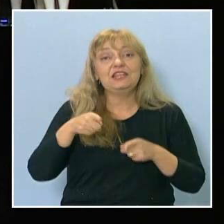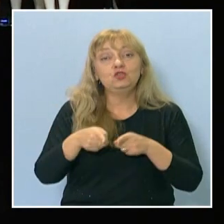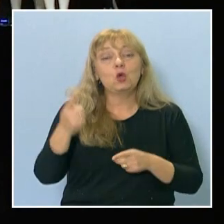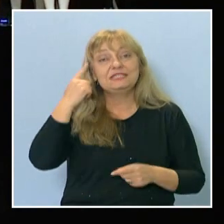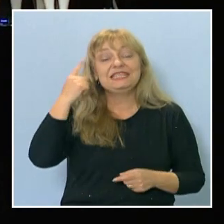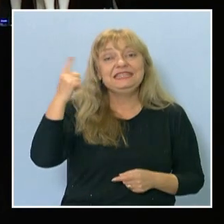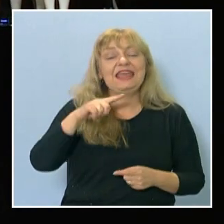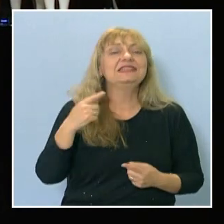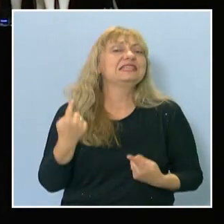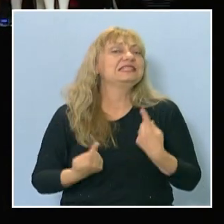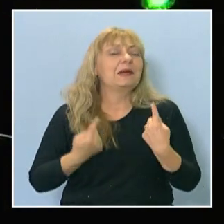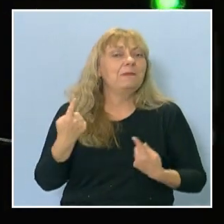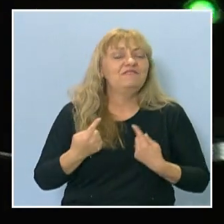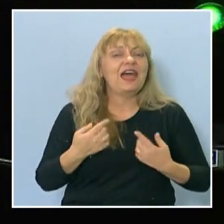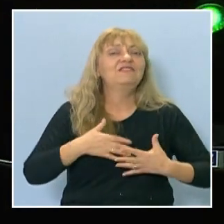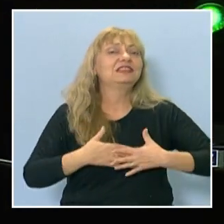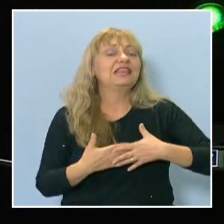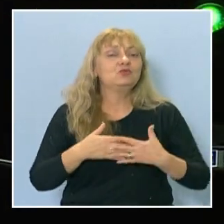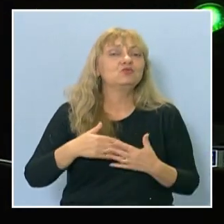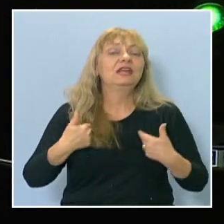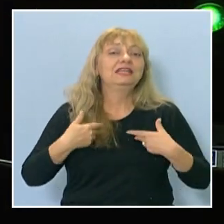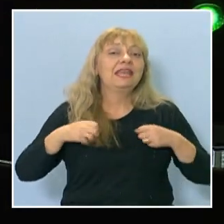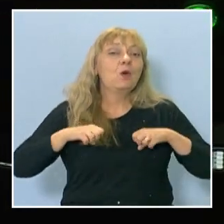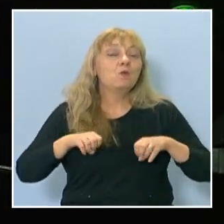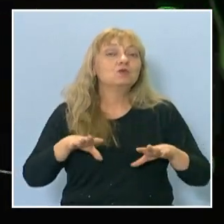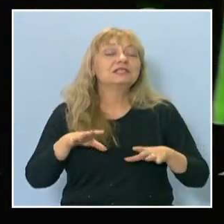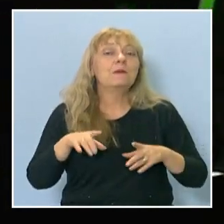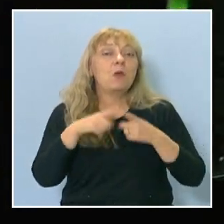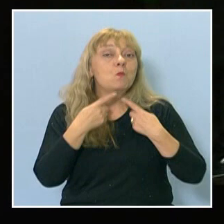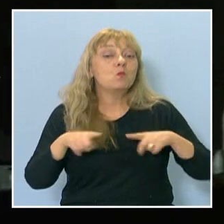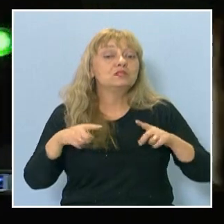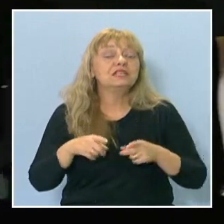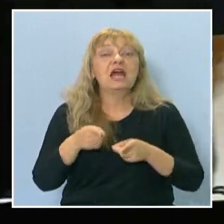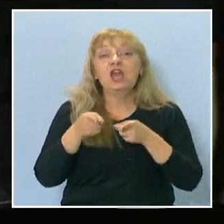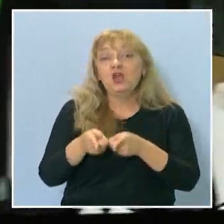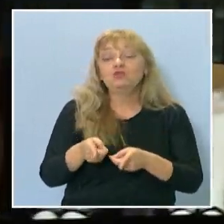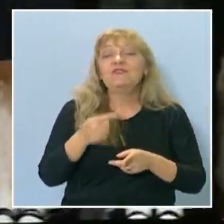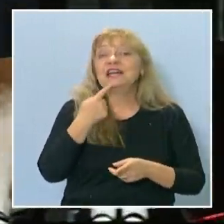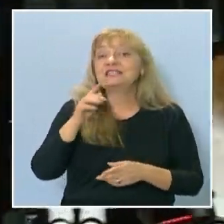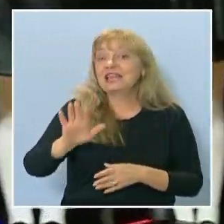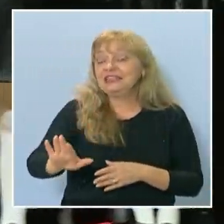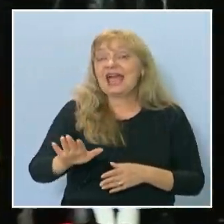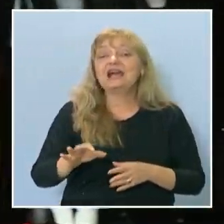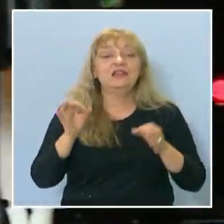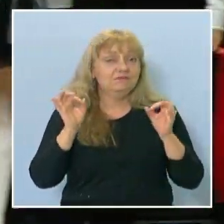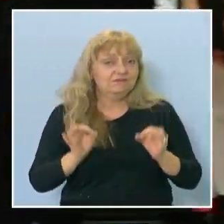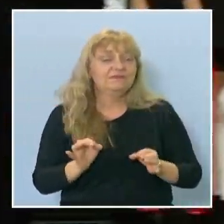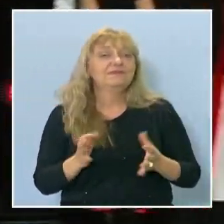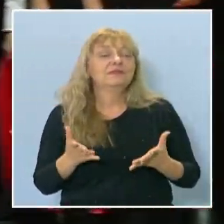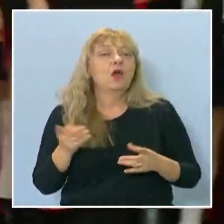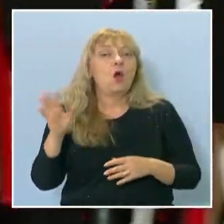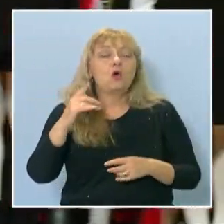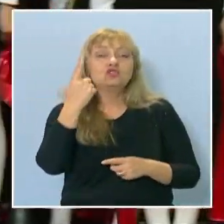забавляват, танцуват, ние им пускаме музика. И това за тях наистина е още